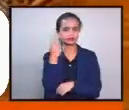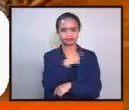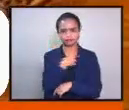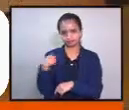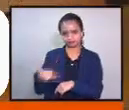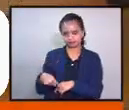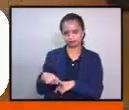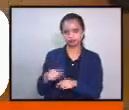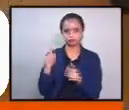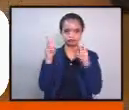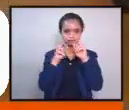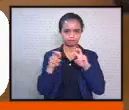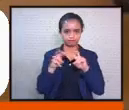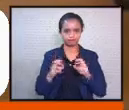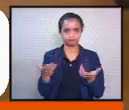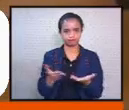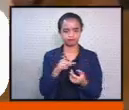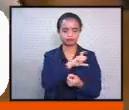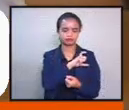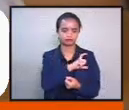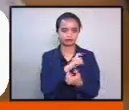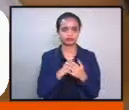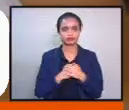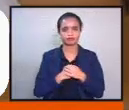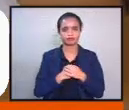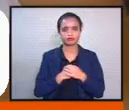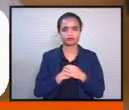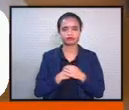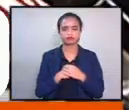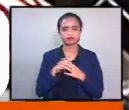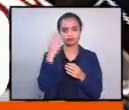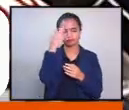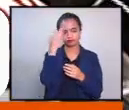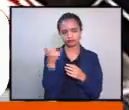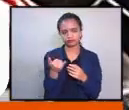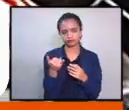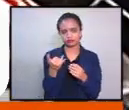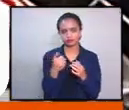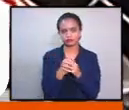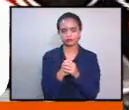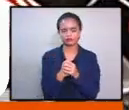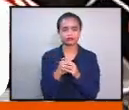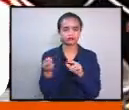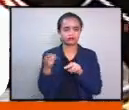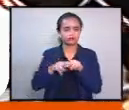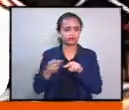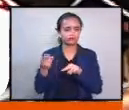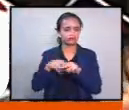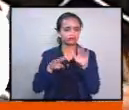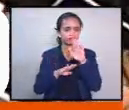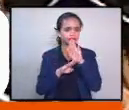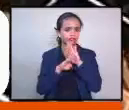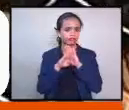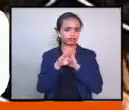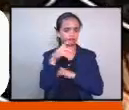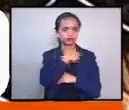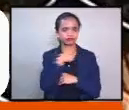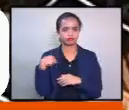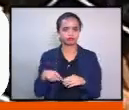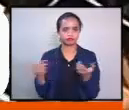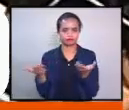Chinese. Iniimbestigahan na ito ng mga otoridad. Primarily because of the increasing numbers ng mga Chinese